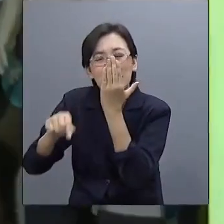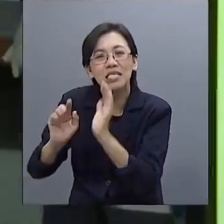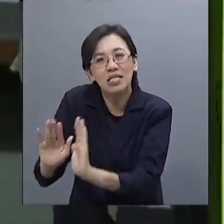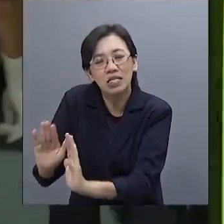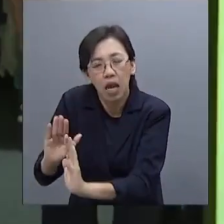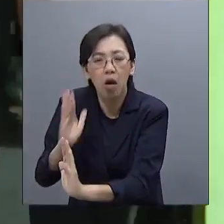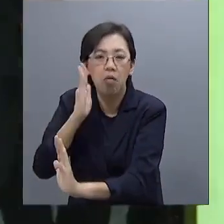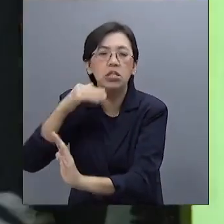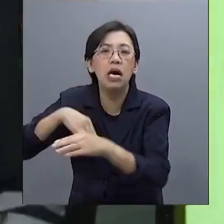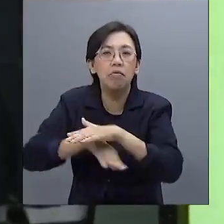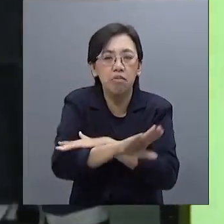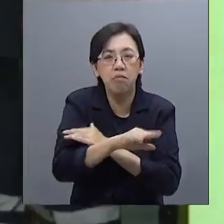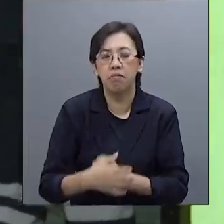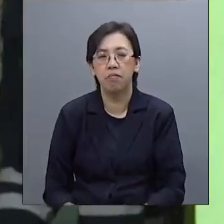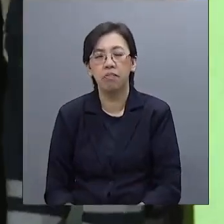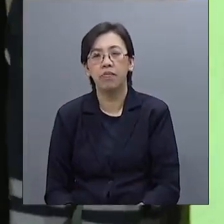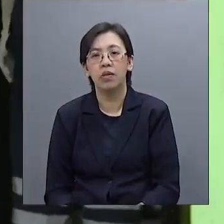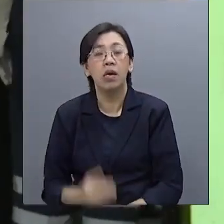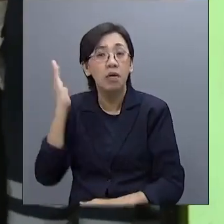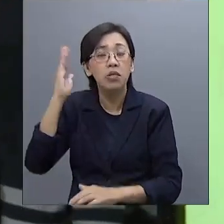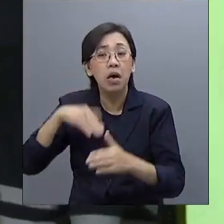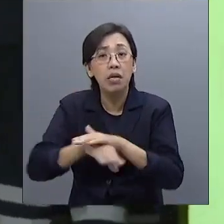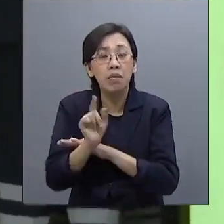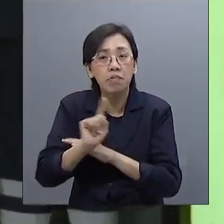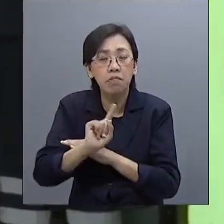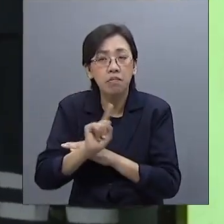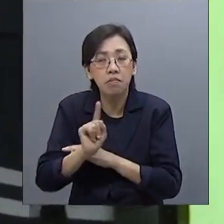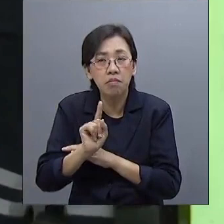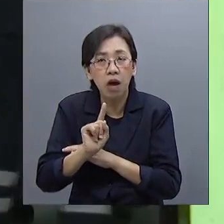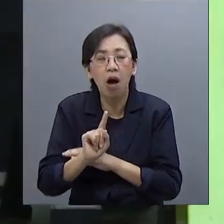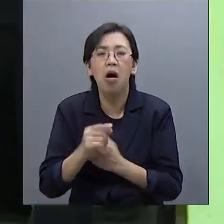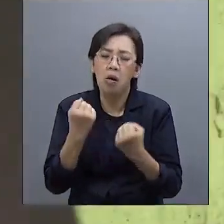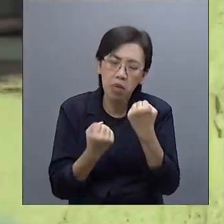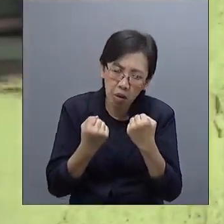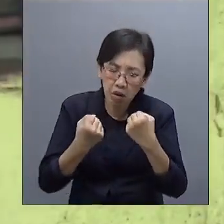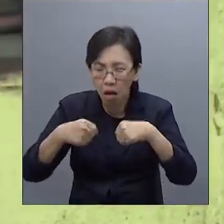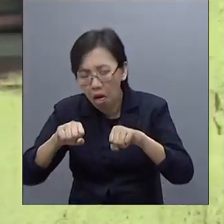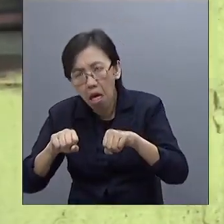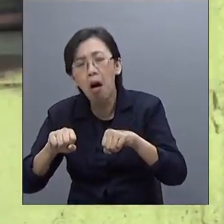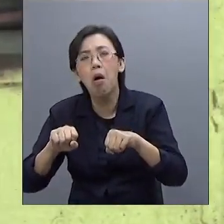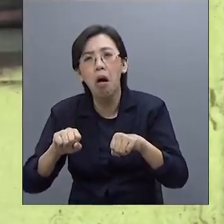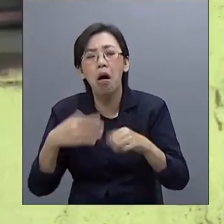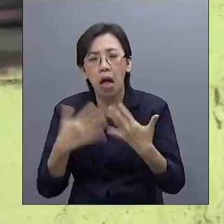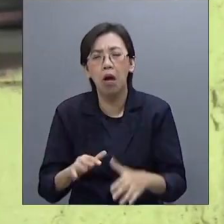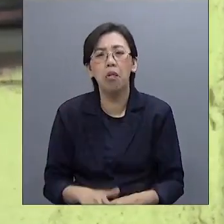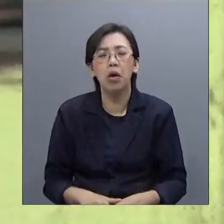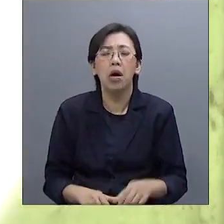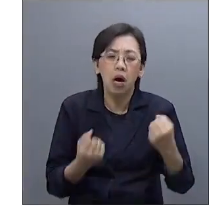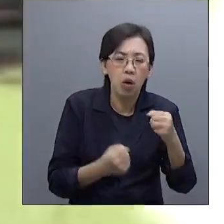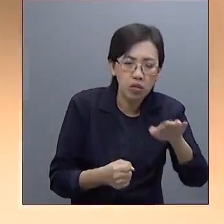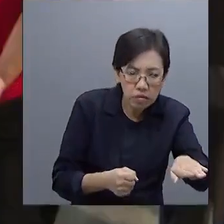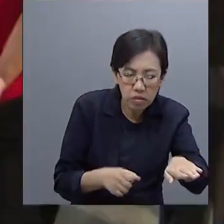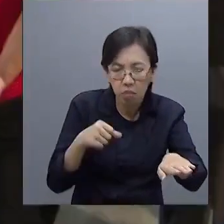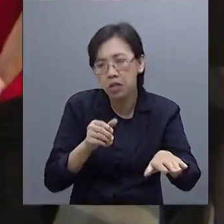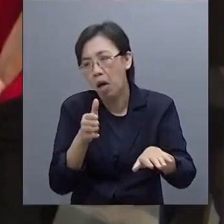าก็หนีไปค่ะโดยการหนีเนี่ยใช้รถหลายอย่างแล้วก็ทิ้งรถเอาไว้หลายจุดนะคะ